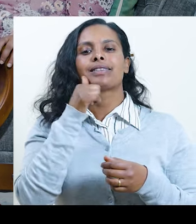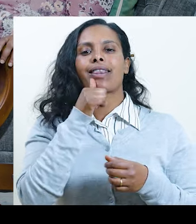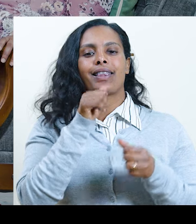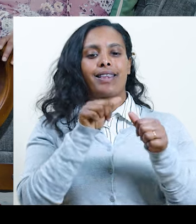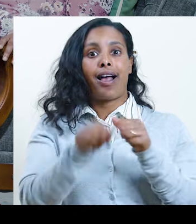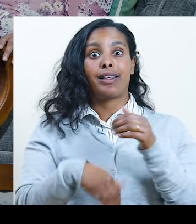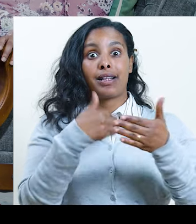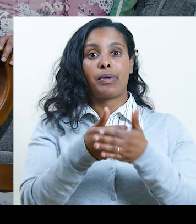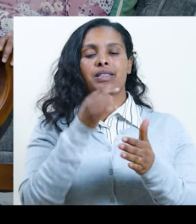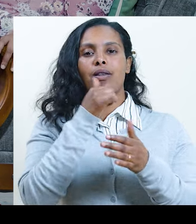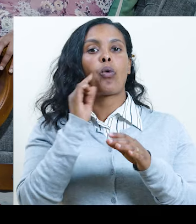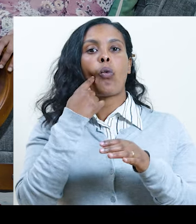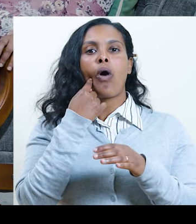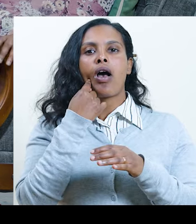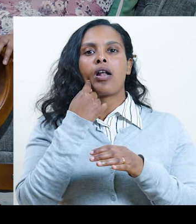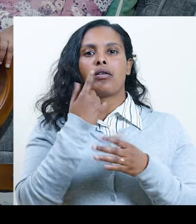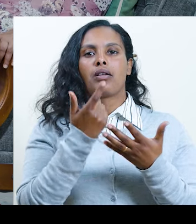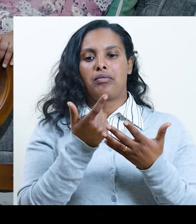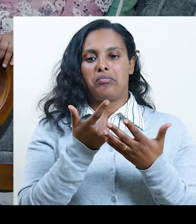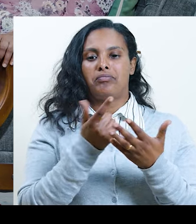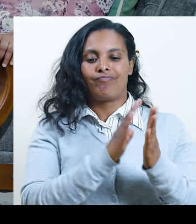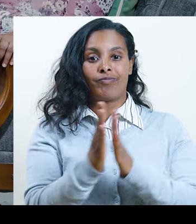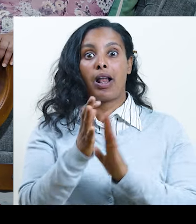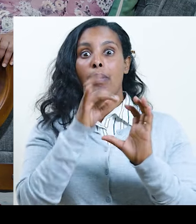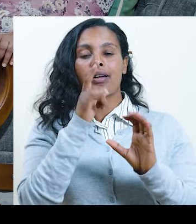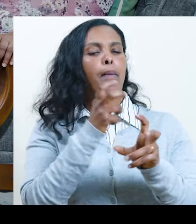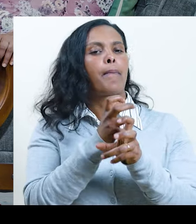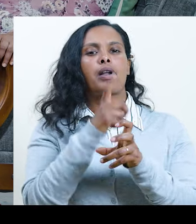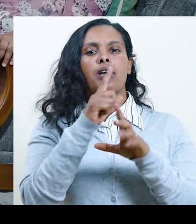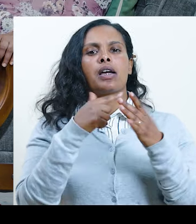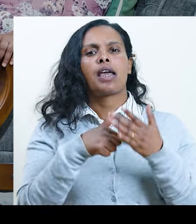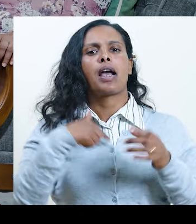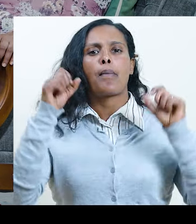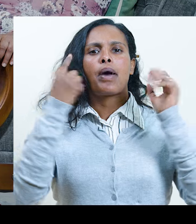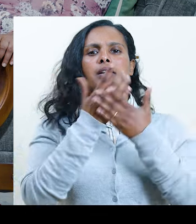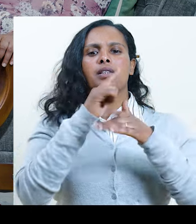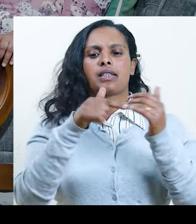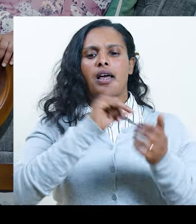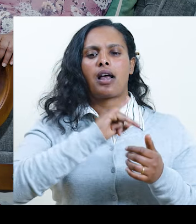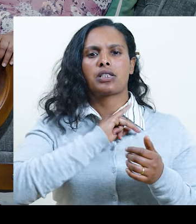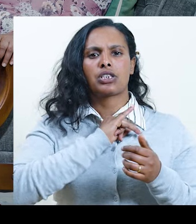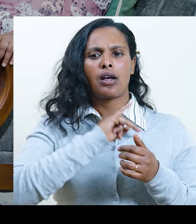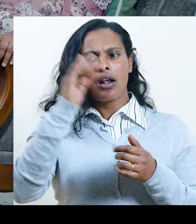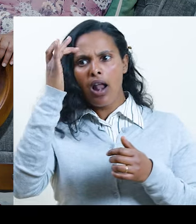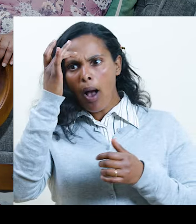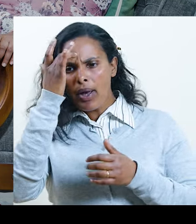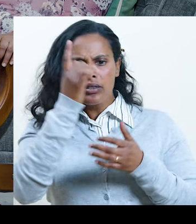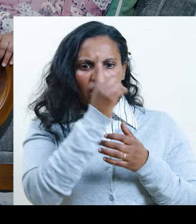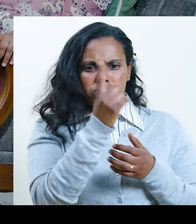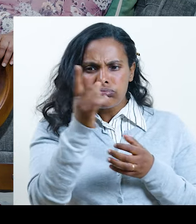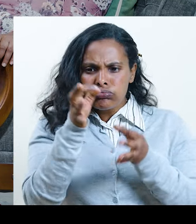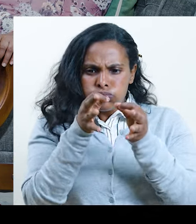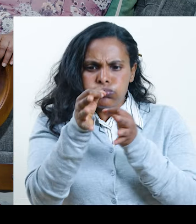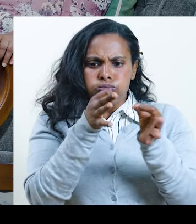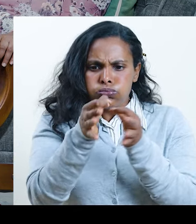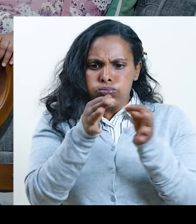አንዲት ጥቃት የደረሰባትን ሴት እኮ ለማስወራት እኮ ከባድ ነው። ግን እኔ የገባኝ ስለ ራስሽ ህመም ለሐኪም